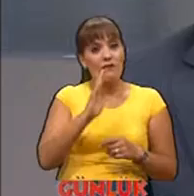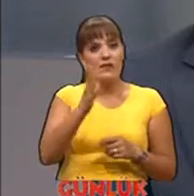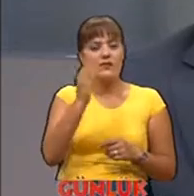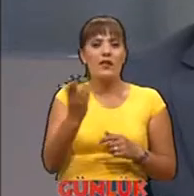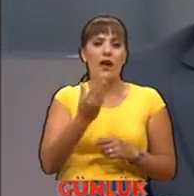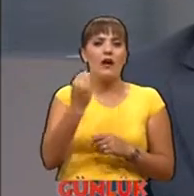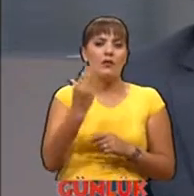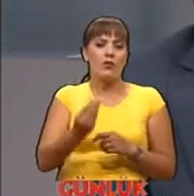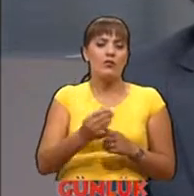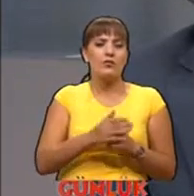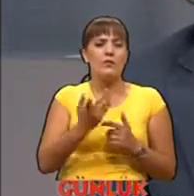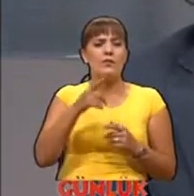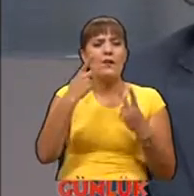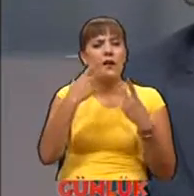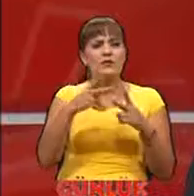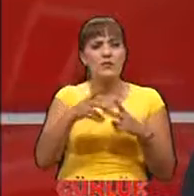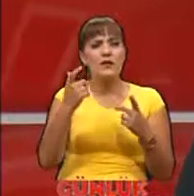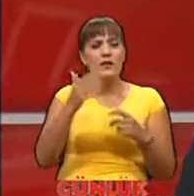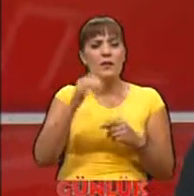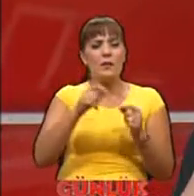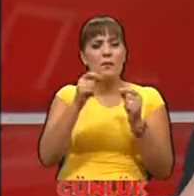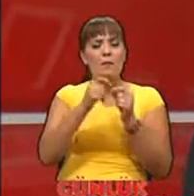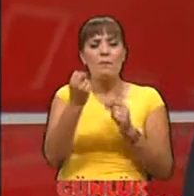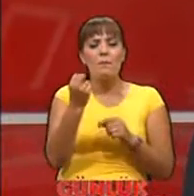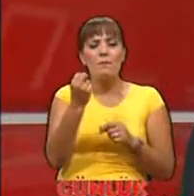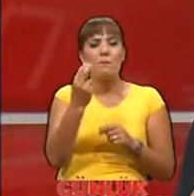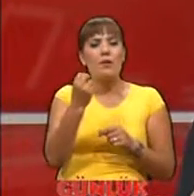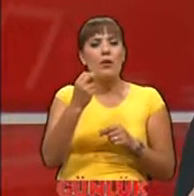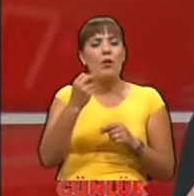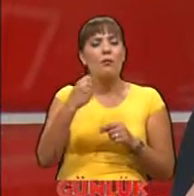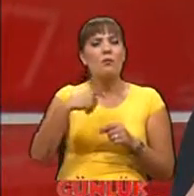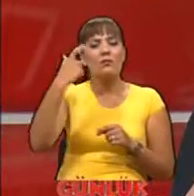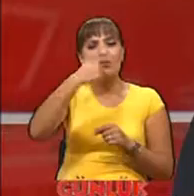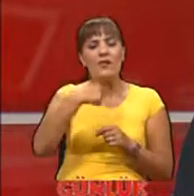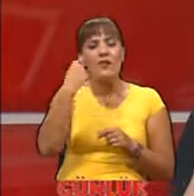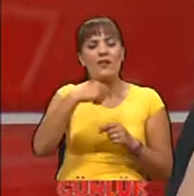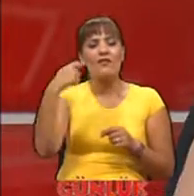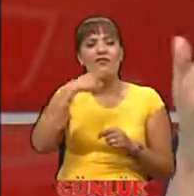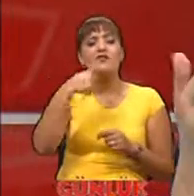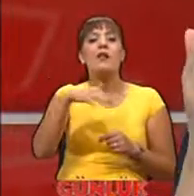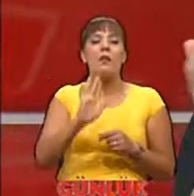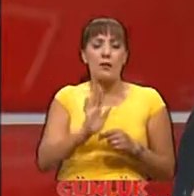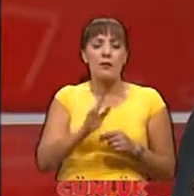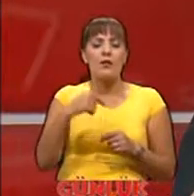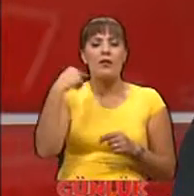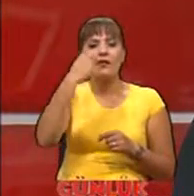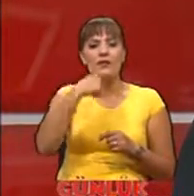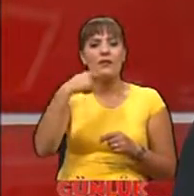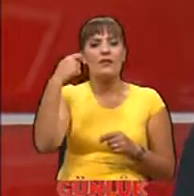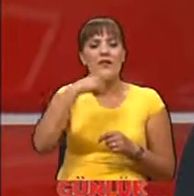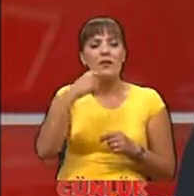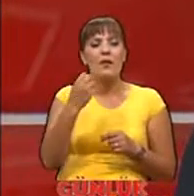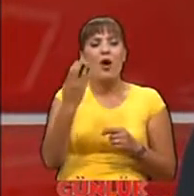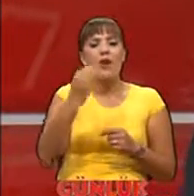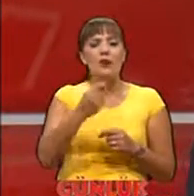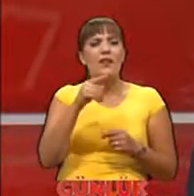olursa daha iyi olur tabii ki. Şeyi açıklayalım mı yeri gelmişken? Bakteri, bu plaklar. Evet. Fırçalamazsan plaklar oluşur